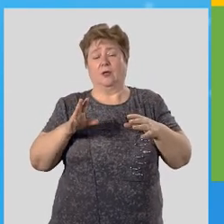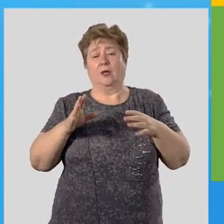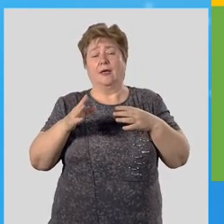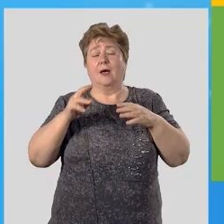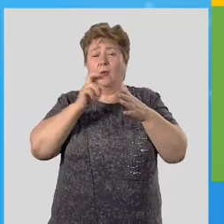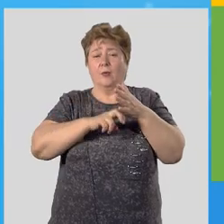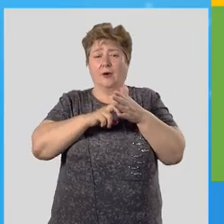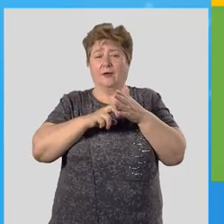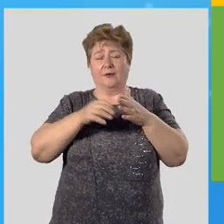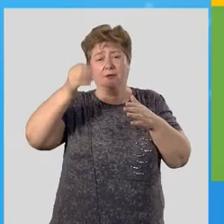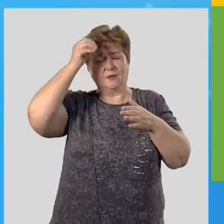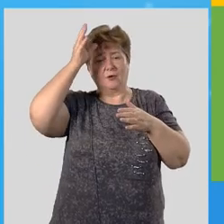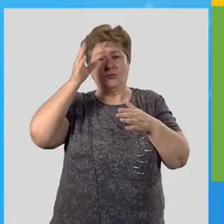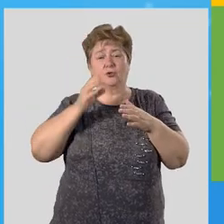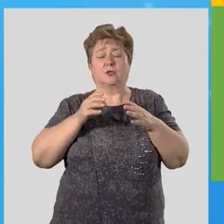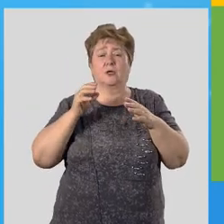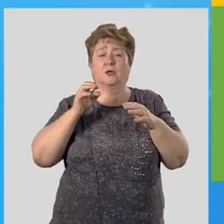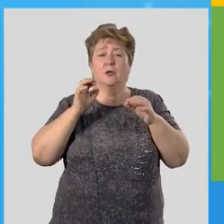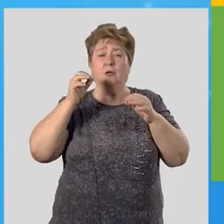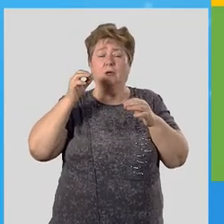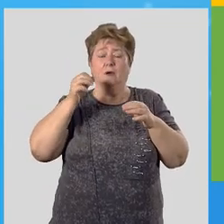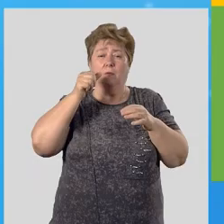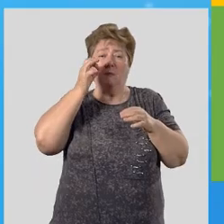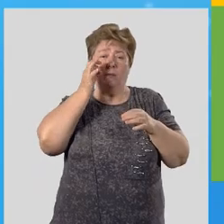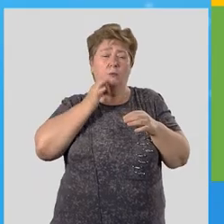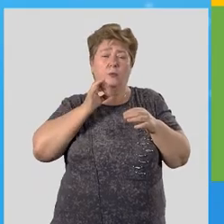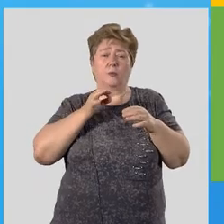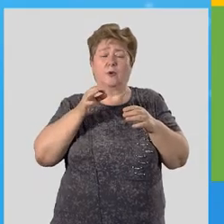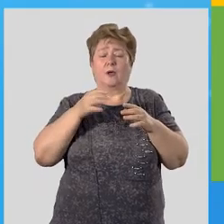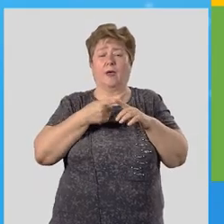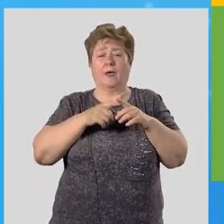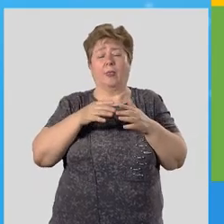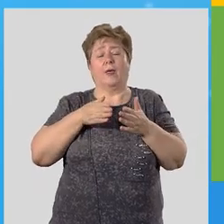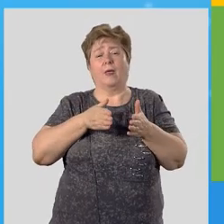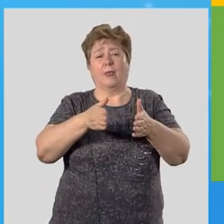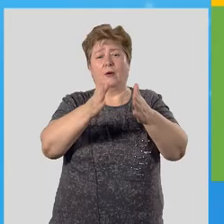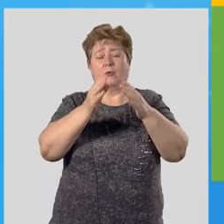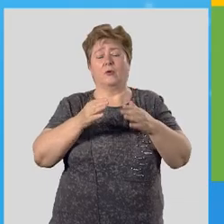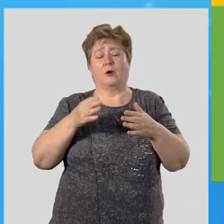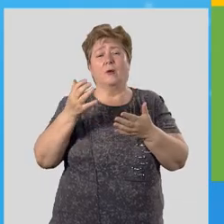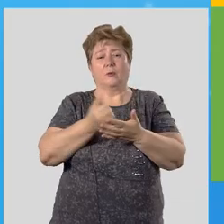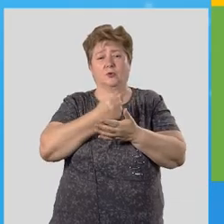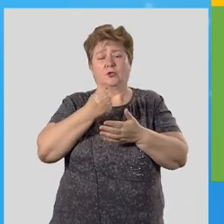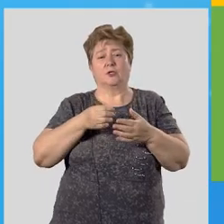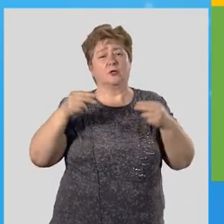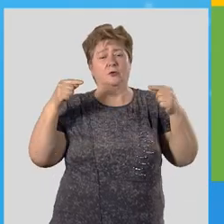Проверка научной гипотезы на опыте – это путь к достижению истины.